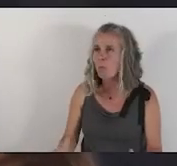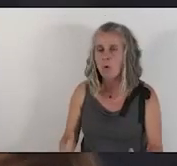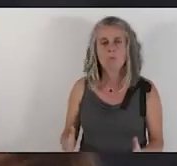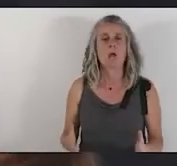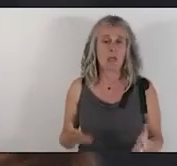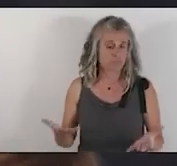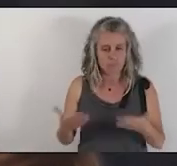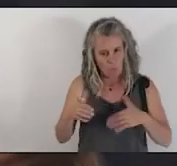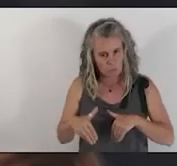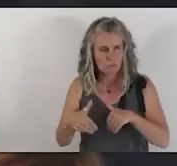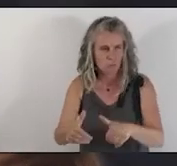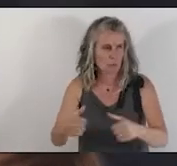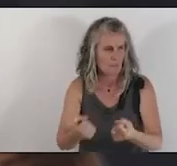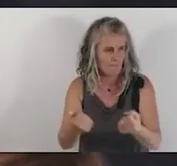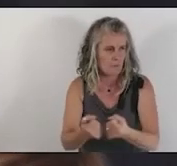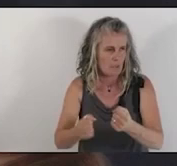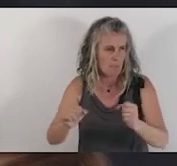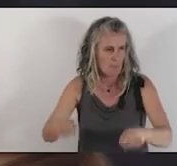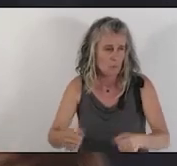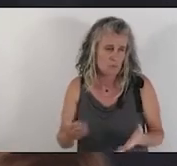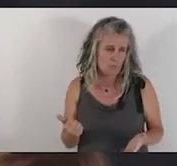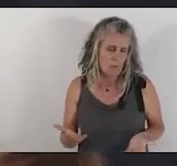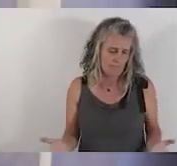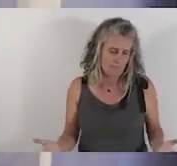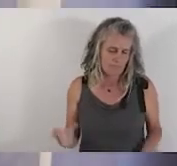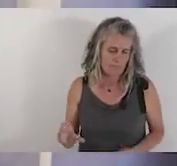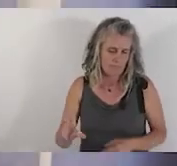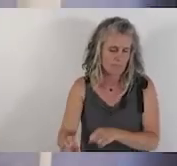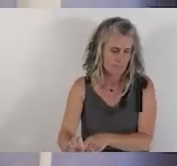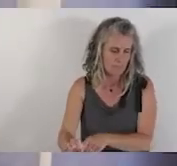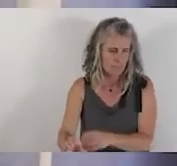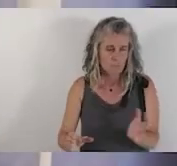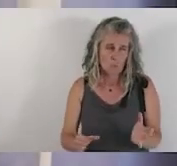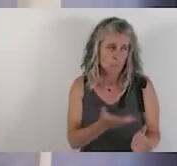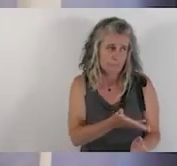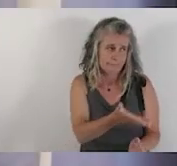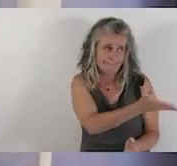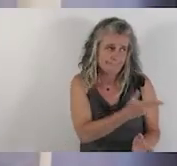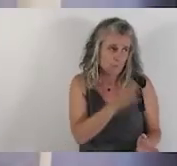les Marseillais. Je vous invite donc à voter cette subvention.